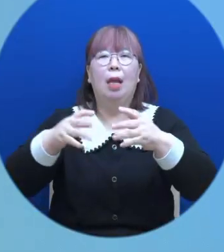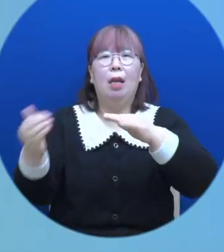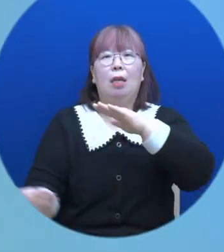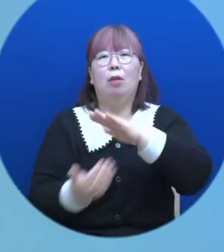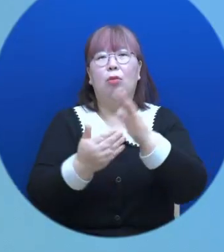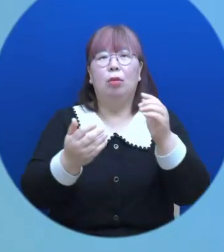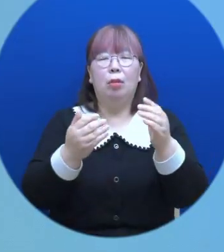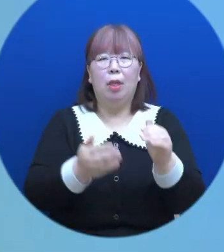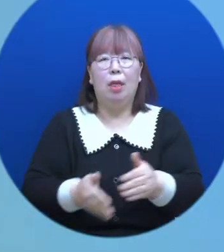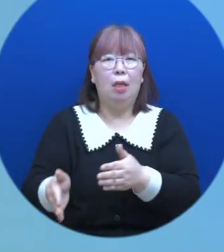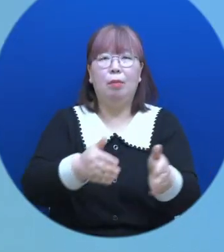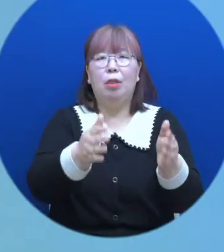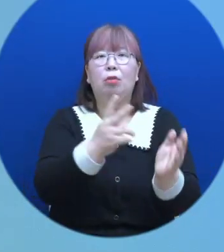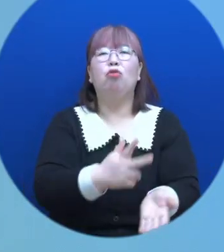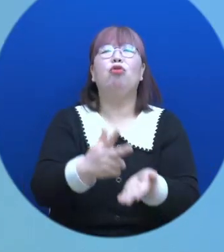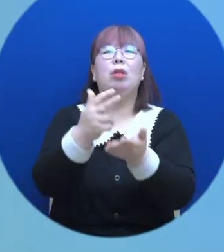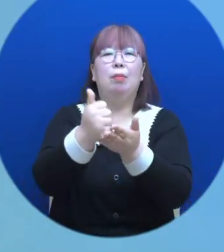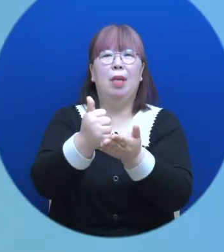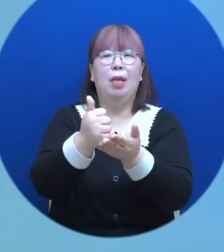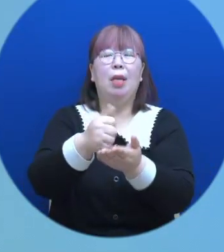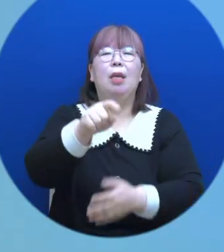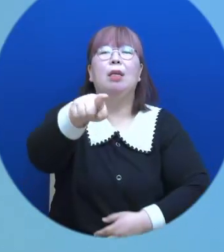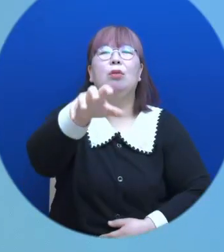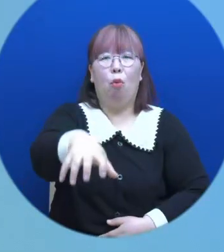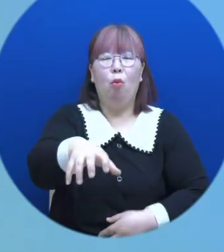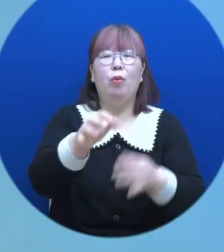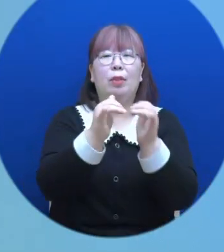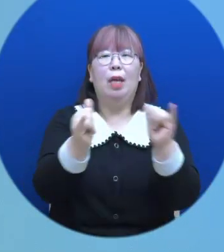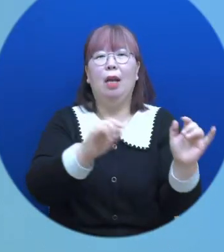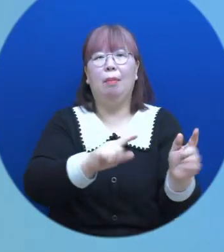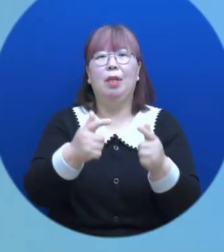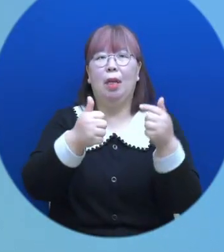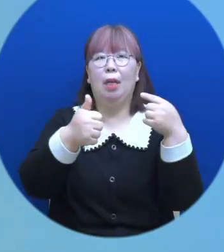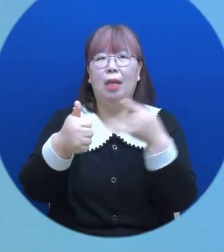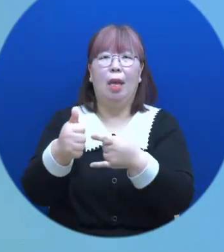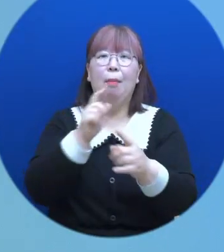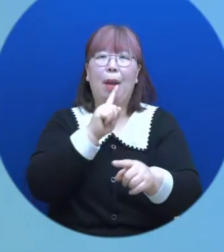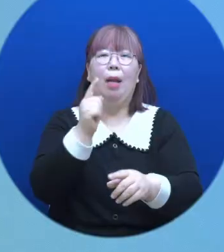길임을 주님께서 갈릴리 사람들에게 말씀하고 있는 거죠.